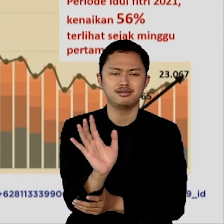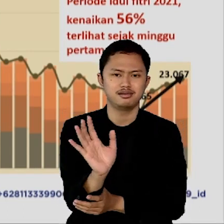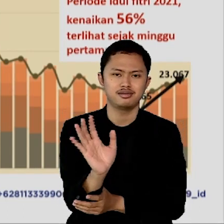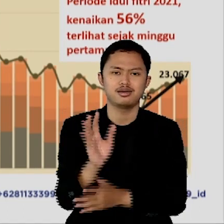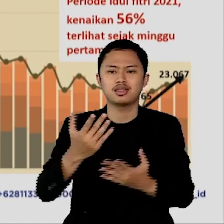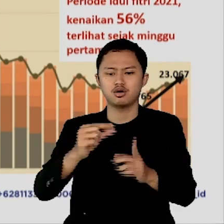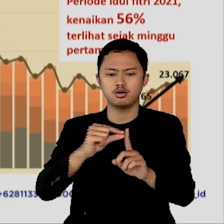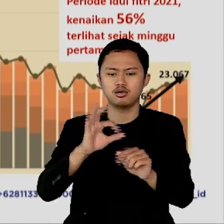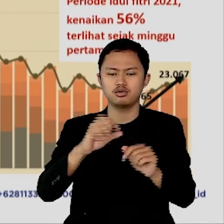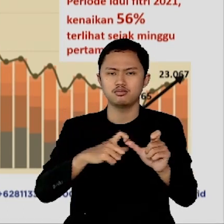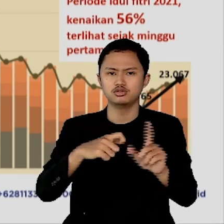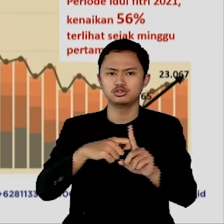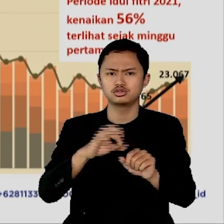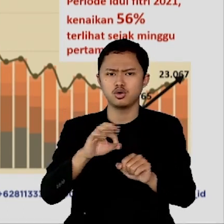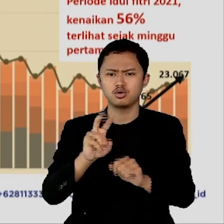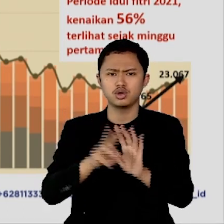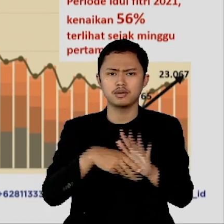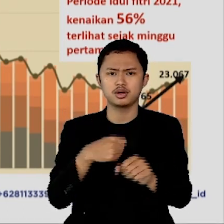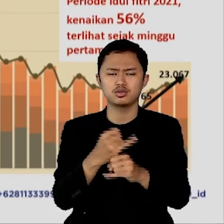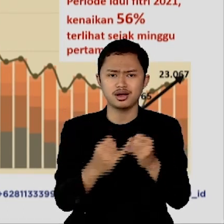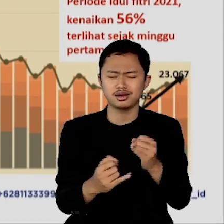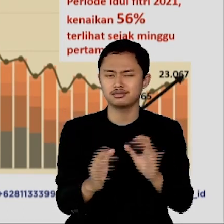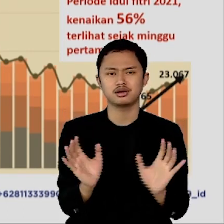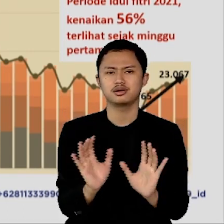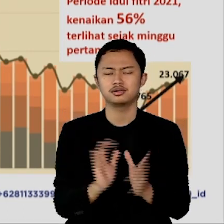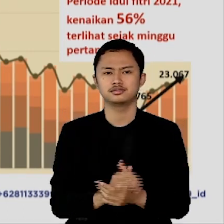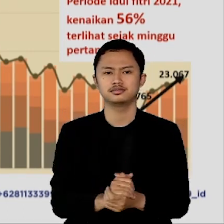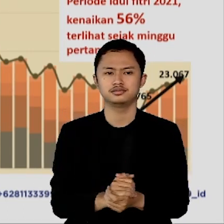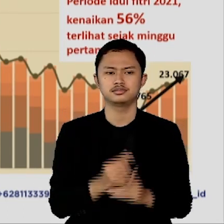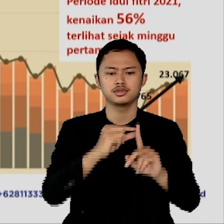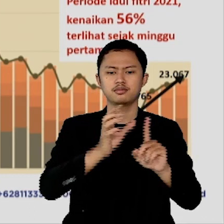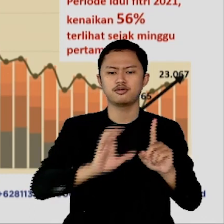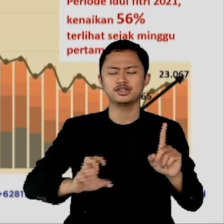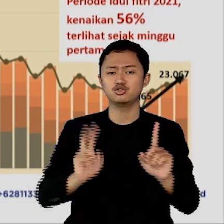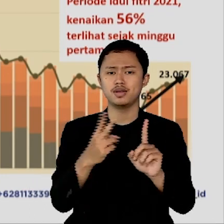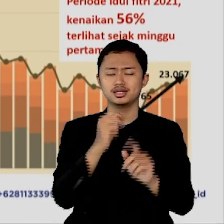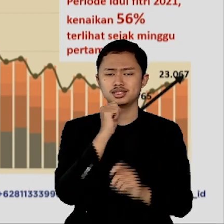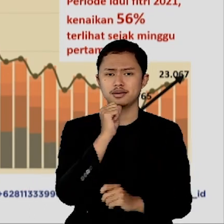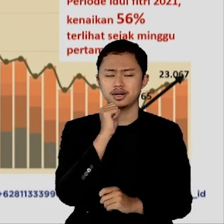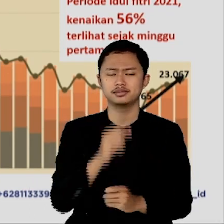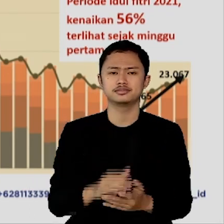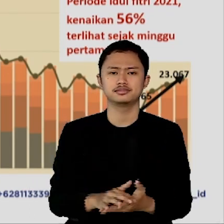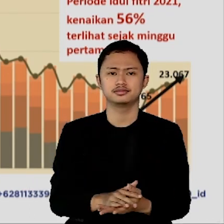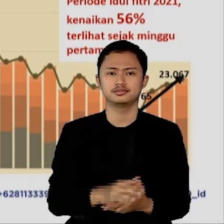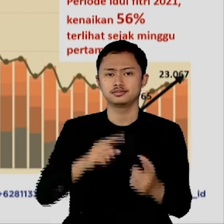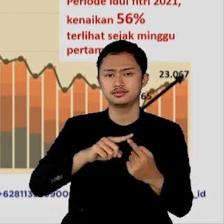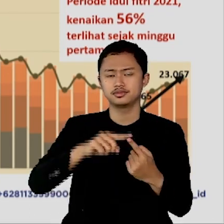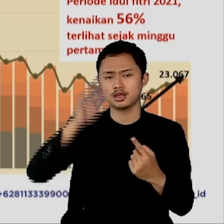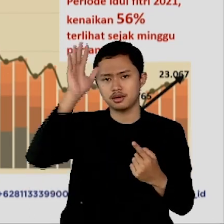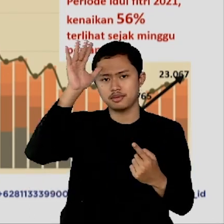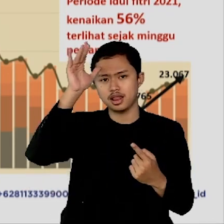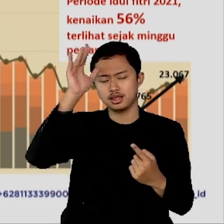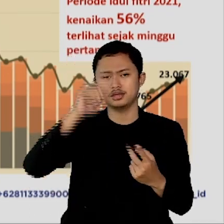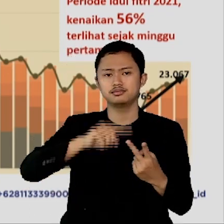maupun pembentukan posko pada dua minggu terakhir ke-12 provinsi ini adalah Bali